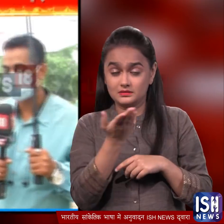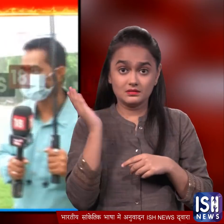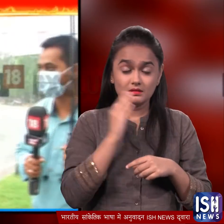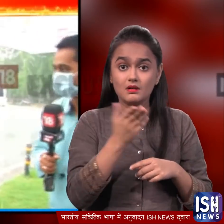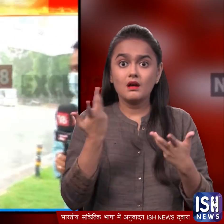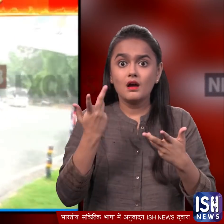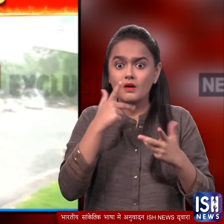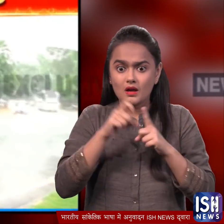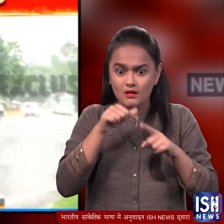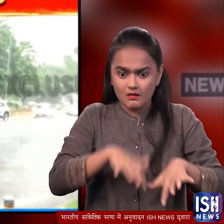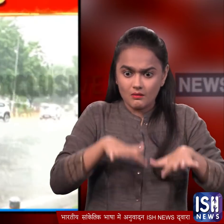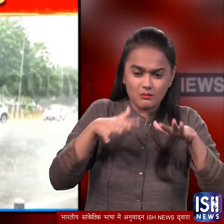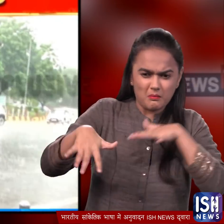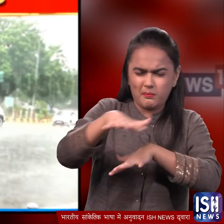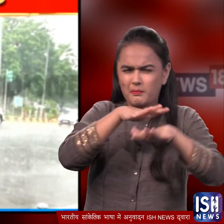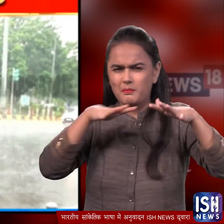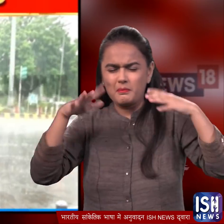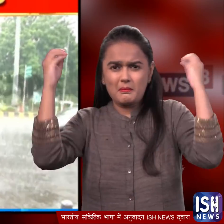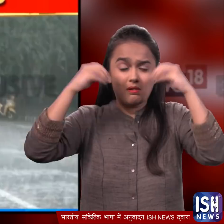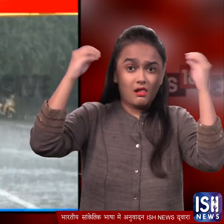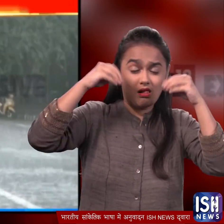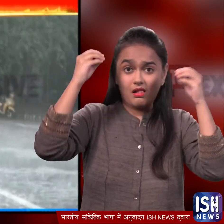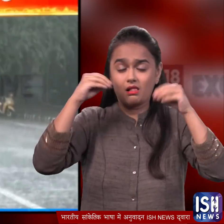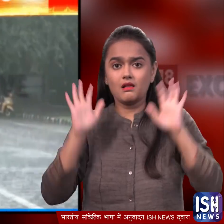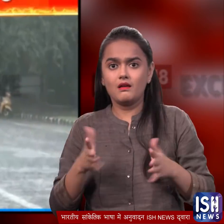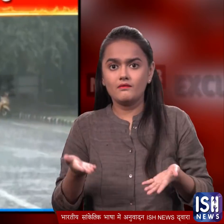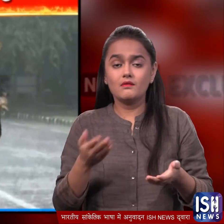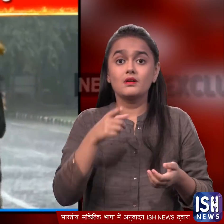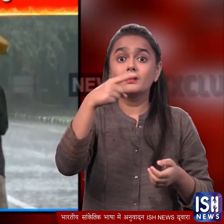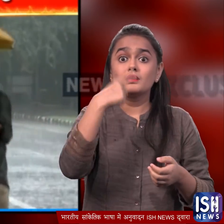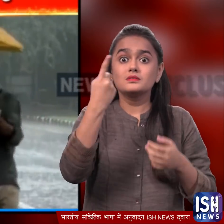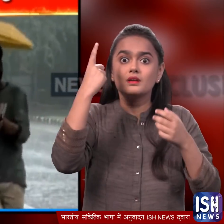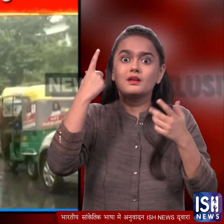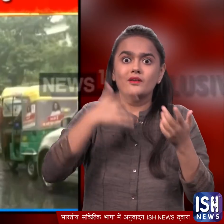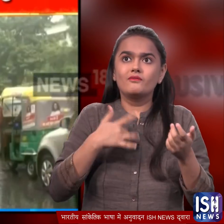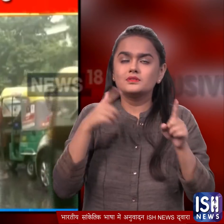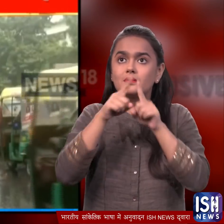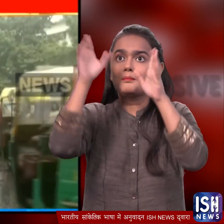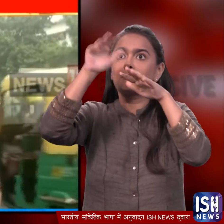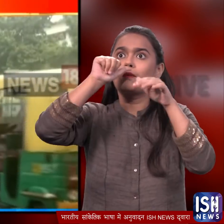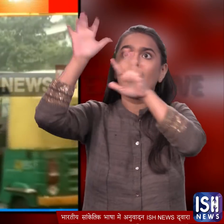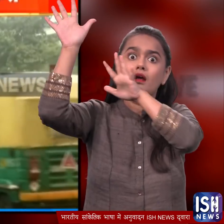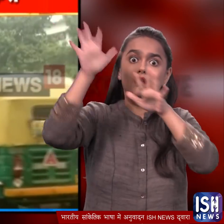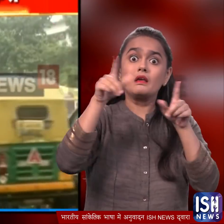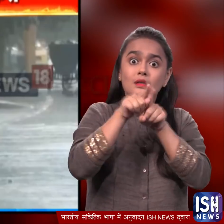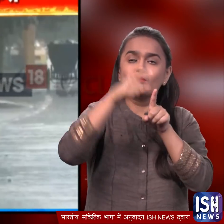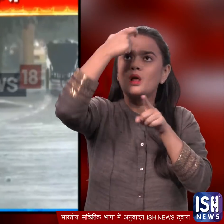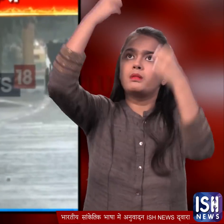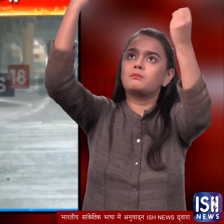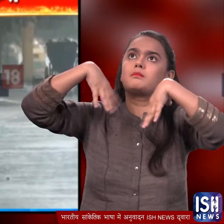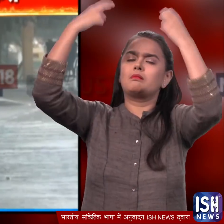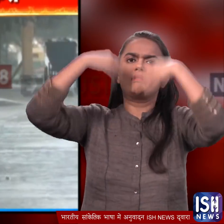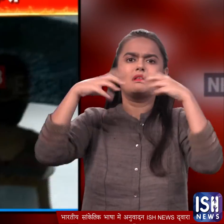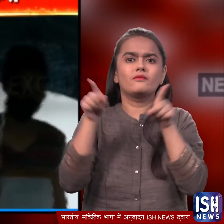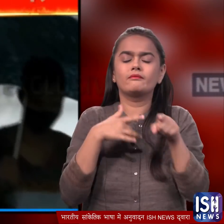कि किस तरीके से दिल्ली में झमाझम इस वक्त बारिश हो रही है। दफ्तर जाने के समय आसमान से आया पानी अपने साथ मुसीबत भी लाया। लोग